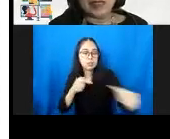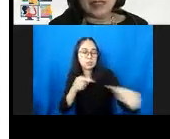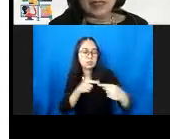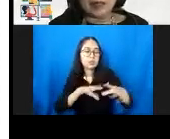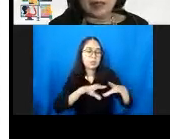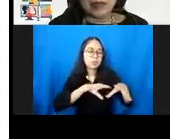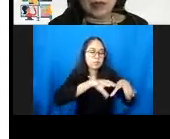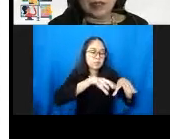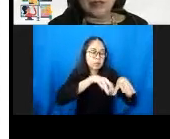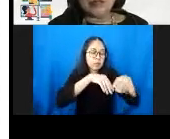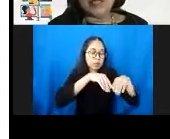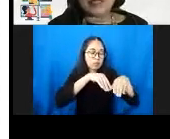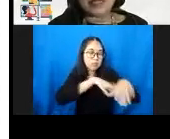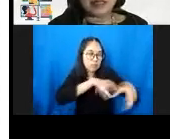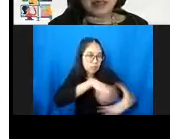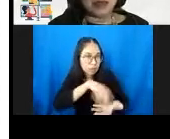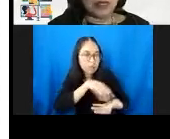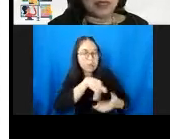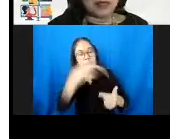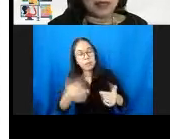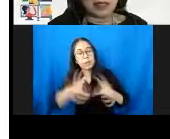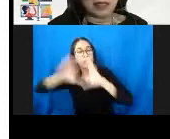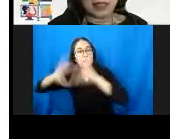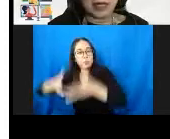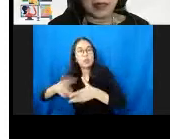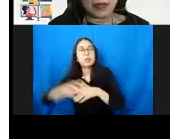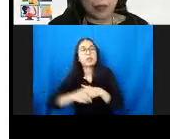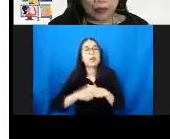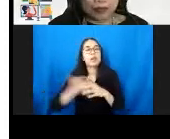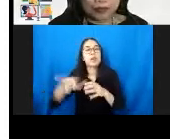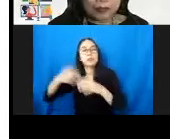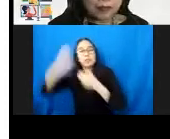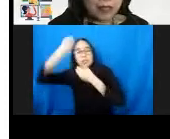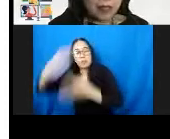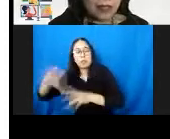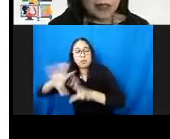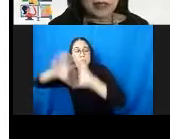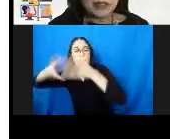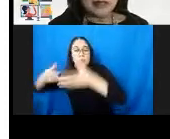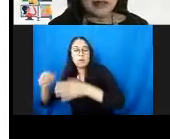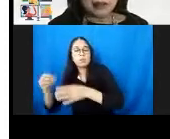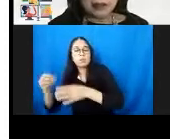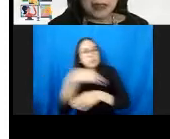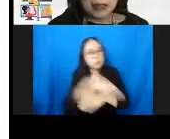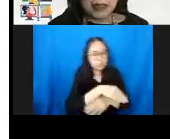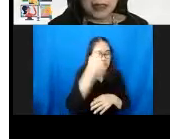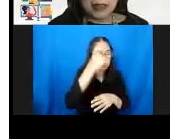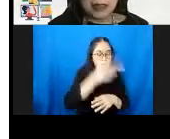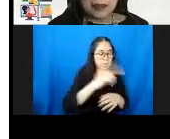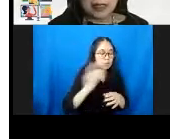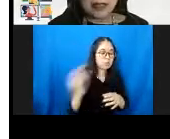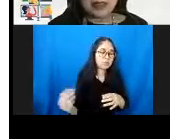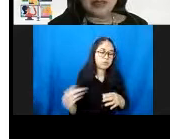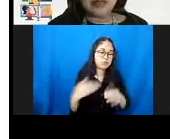global dan menyambungkan informasi dari global sampai ke akar rumput. Dan organisasi